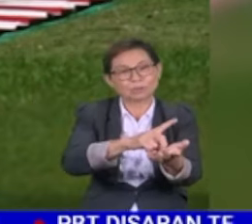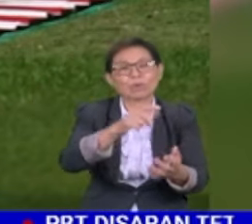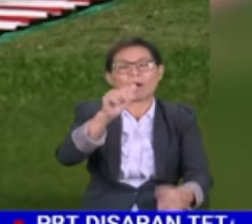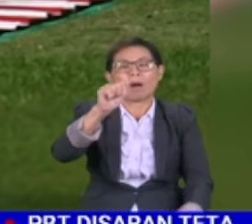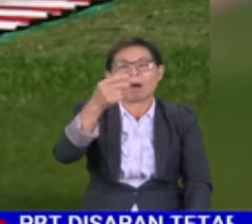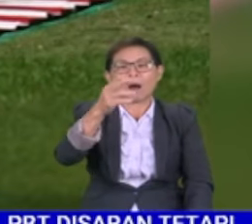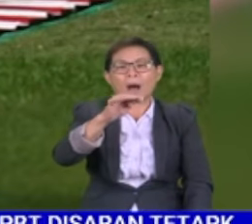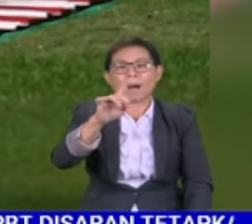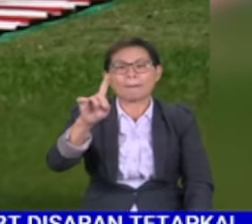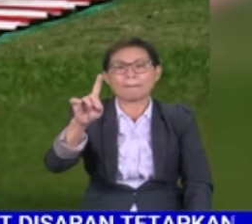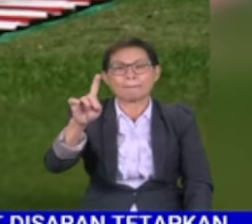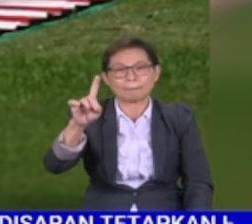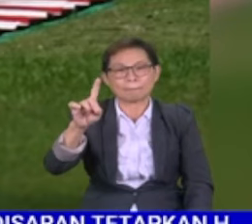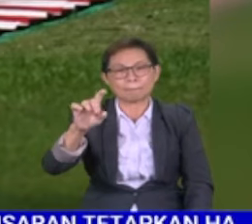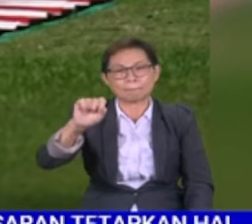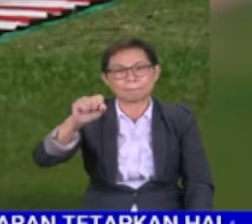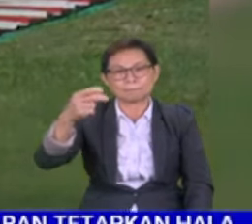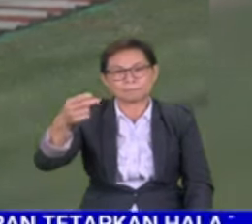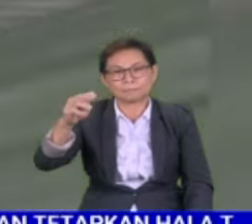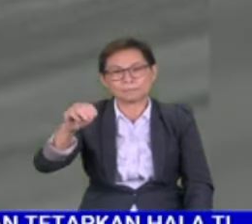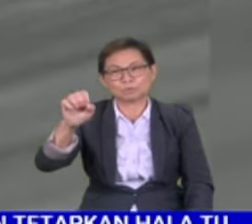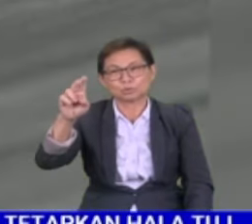Samsuri Mokhtar.